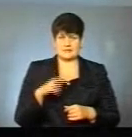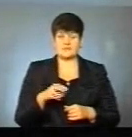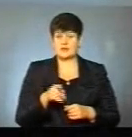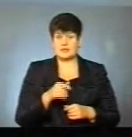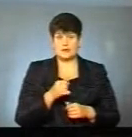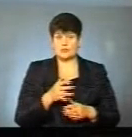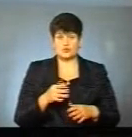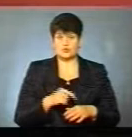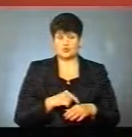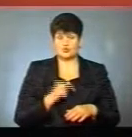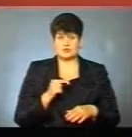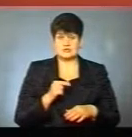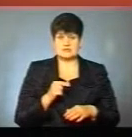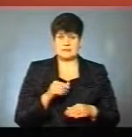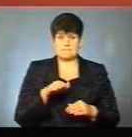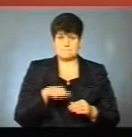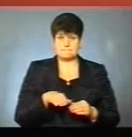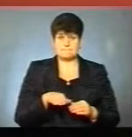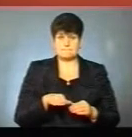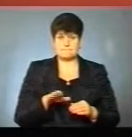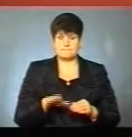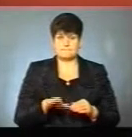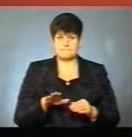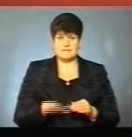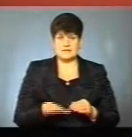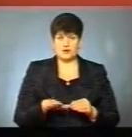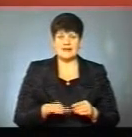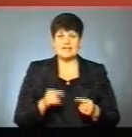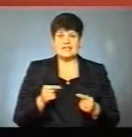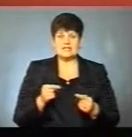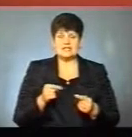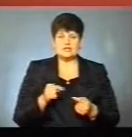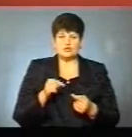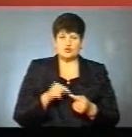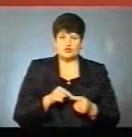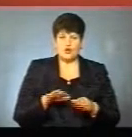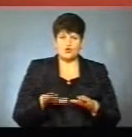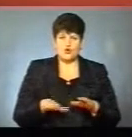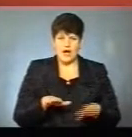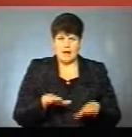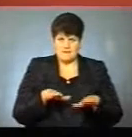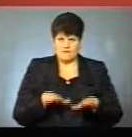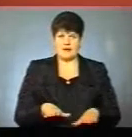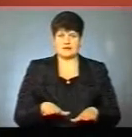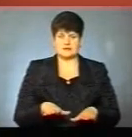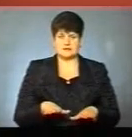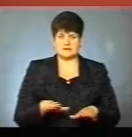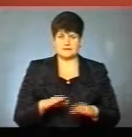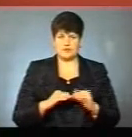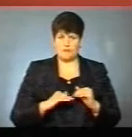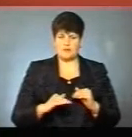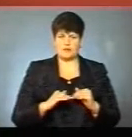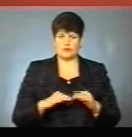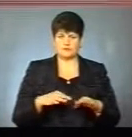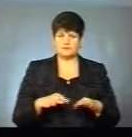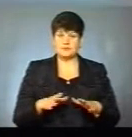може торкнутися підлоги автомобіля і вона не може чітко ногами впертися в цю підлогу при дорожньо-транспортній пригоді.